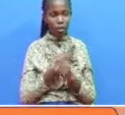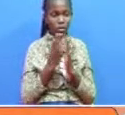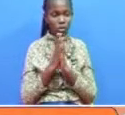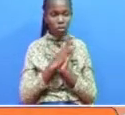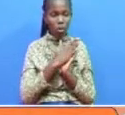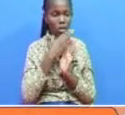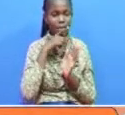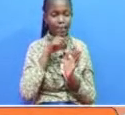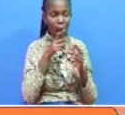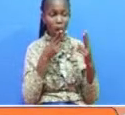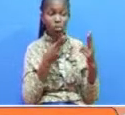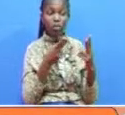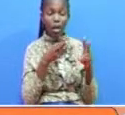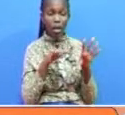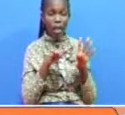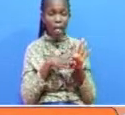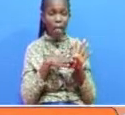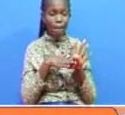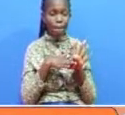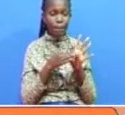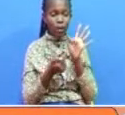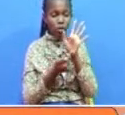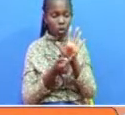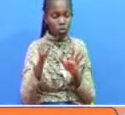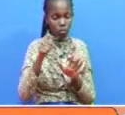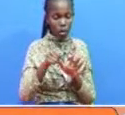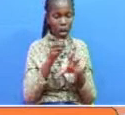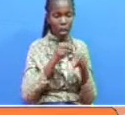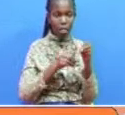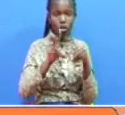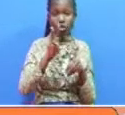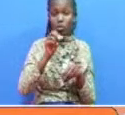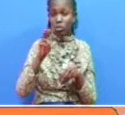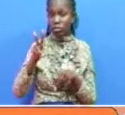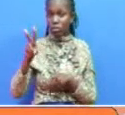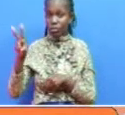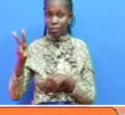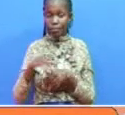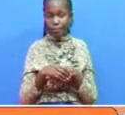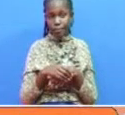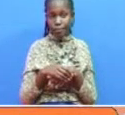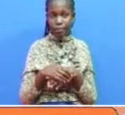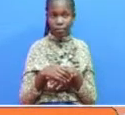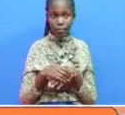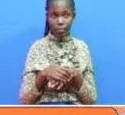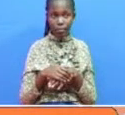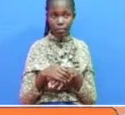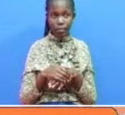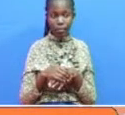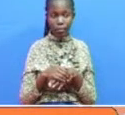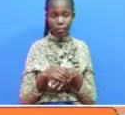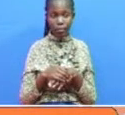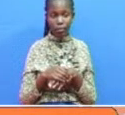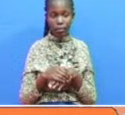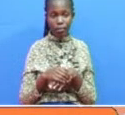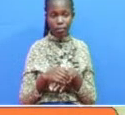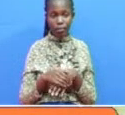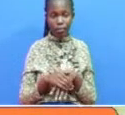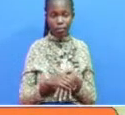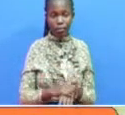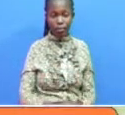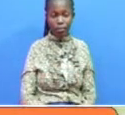yake Zioka waita ndini wa kilunkito cha umundi cha usakuani 2022 na ke Daniel Mongela.